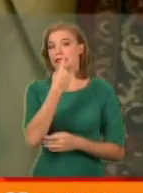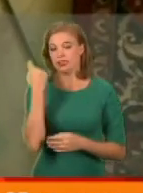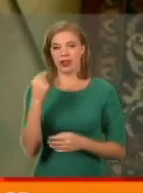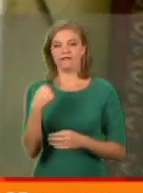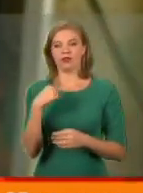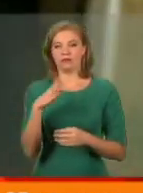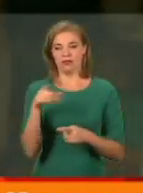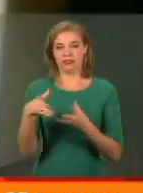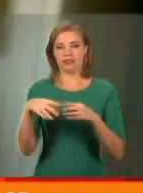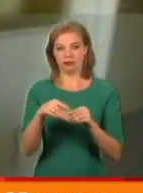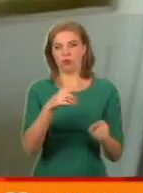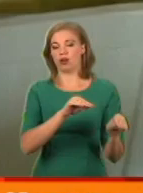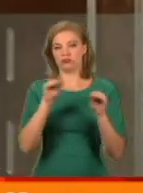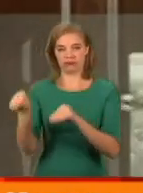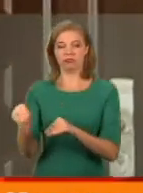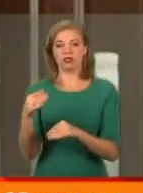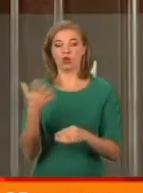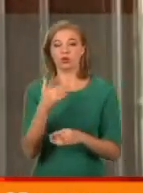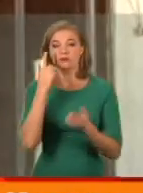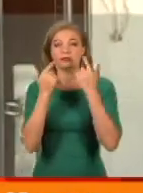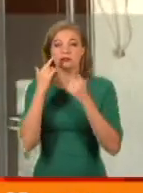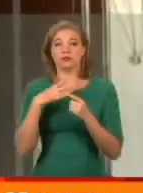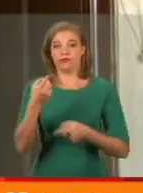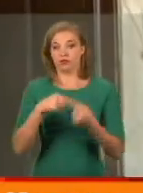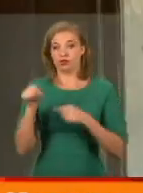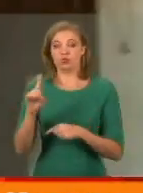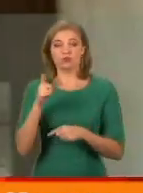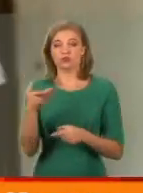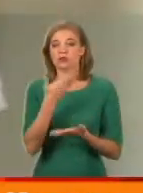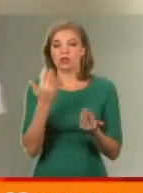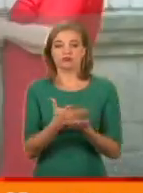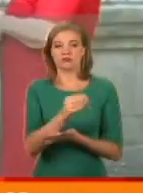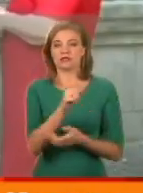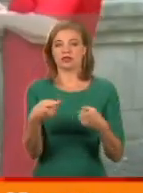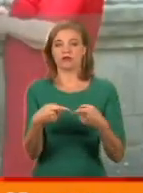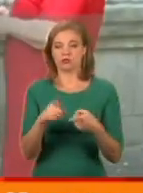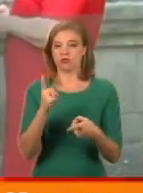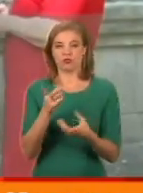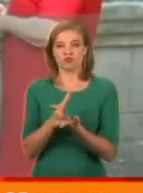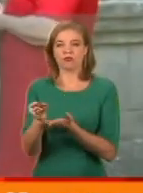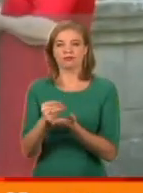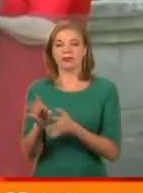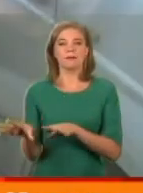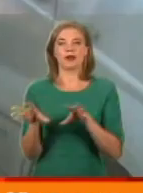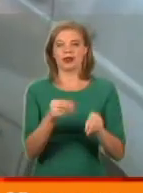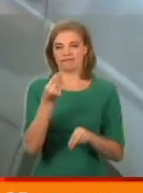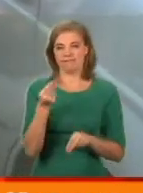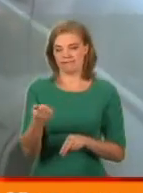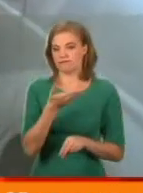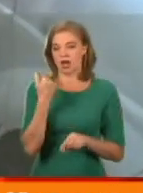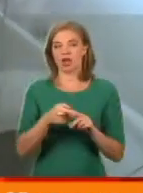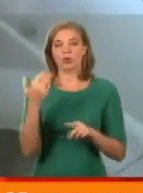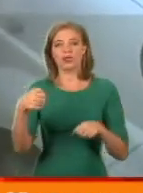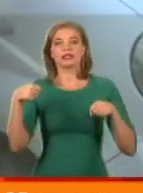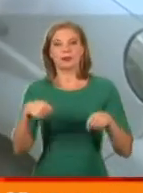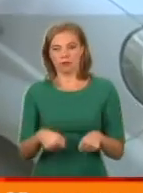туди назад сім'ю зі сльозами на очах, яка приїжджала назад, тому що їм не за що платити за квартиру, тому що їм не платять переселенські гроші. Ну, і це їхнє право